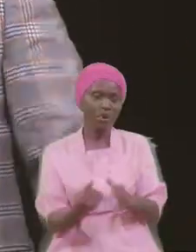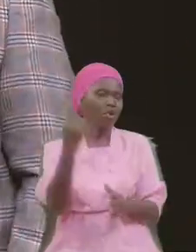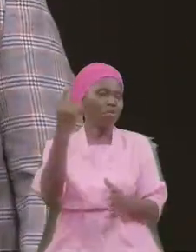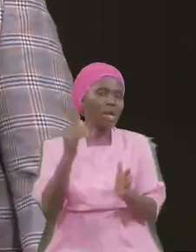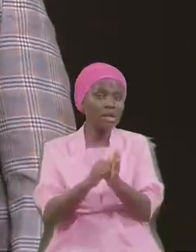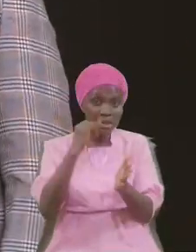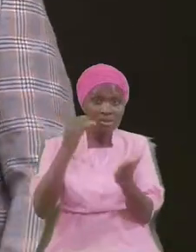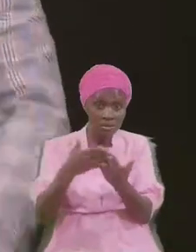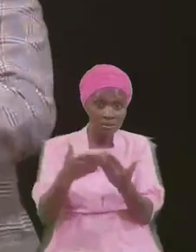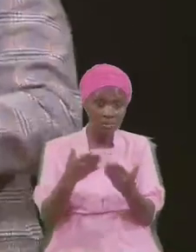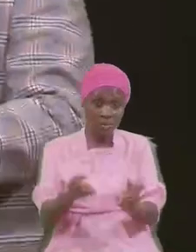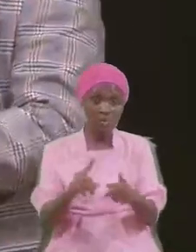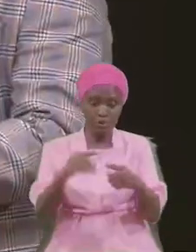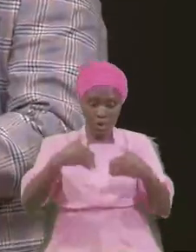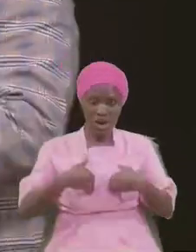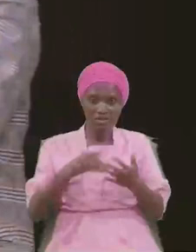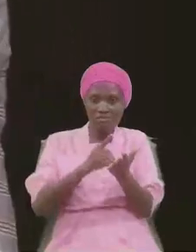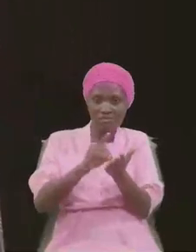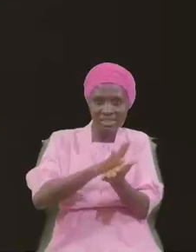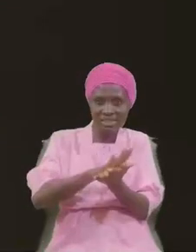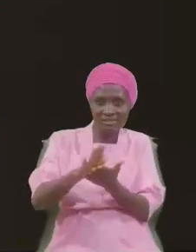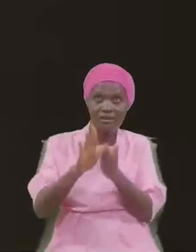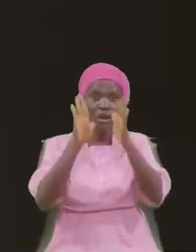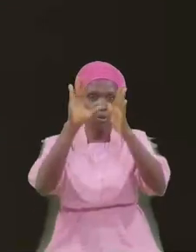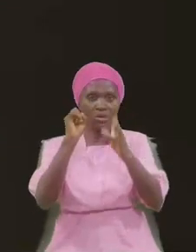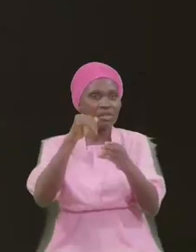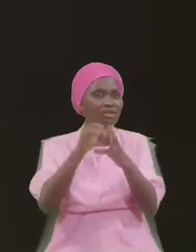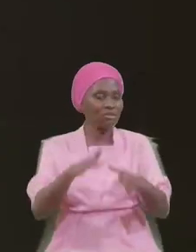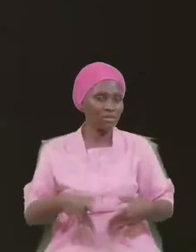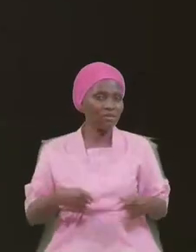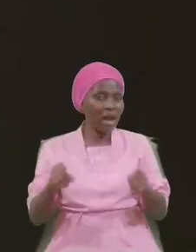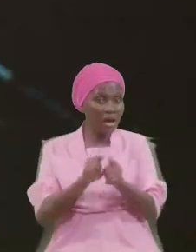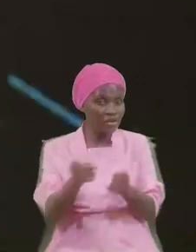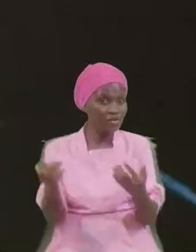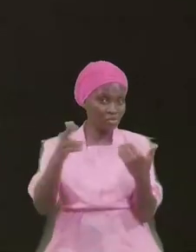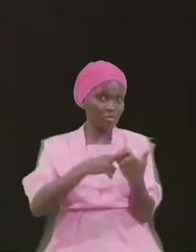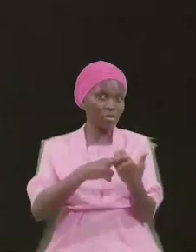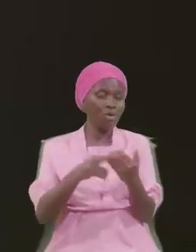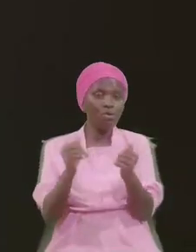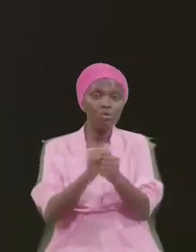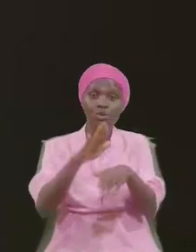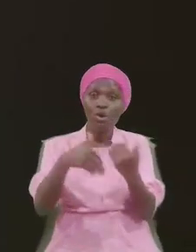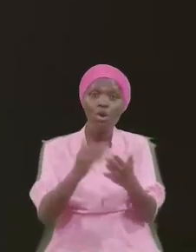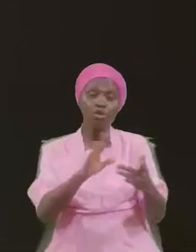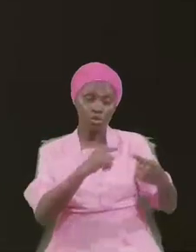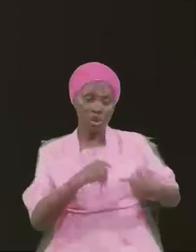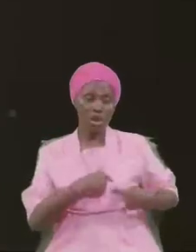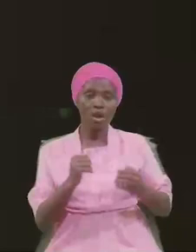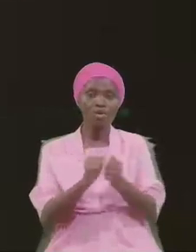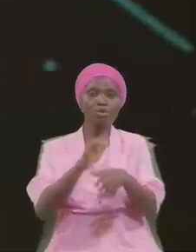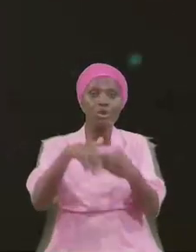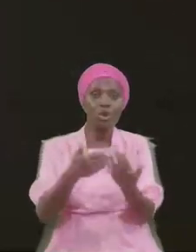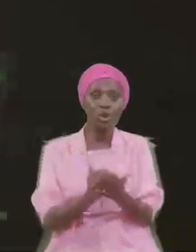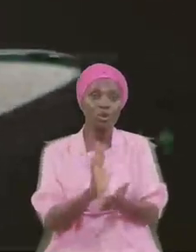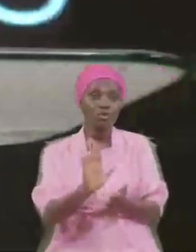Voici un simple moyen d'avoir des prodiges surnaturels dans votre vie. Que vous reveniez à Dieu de tout votre cœur,